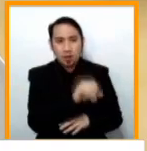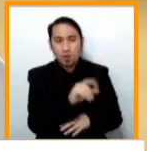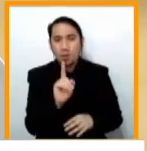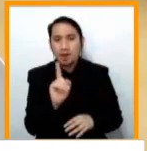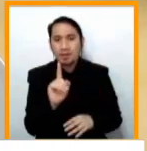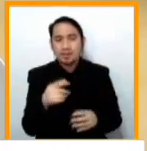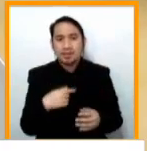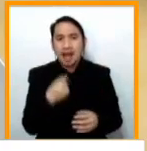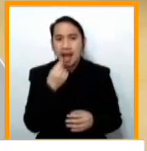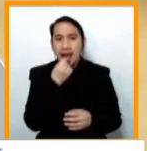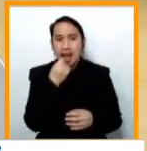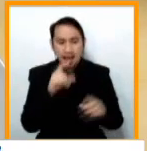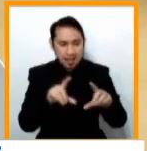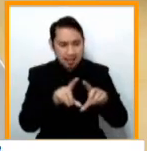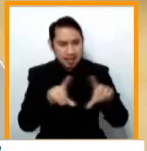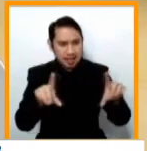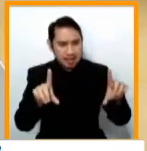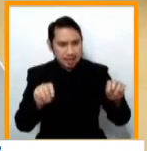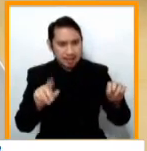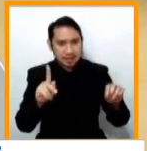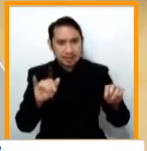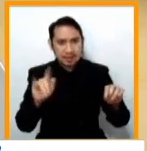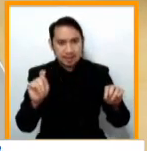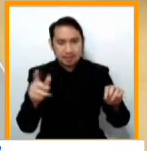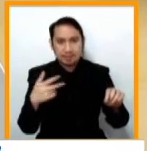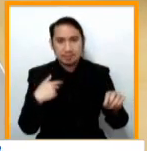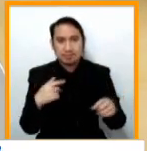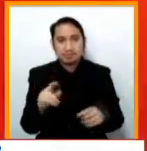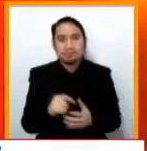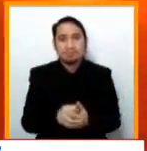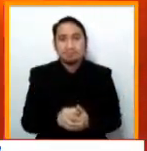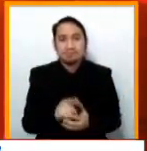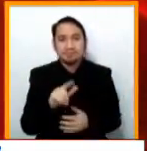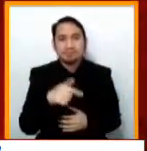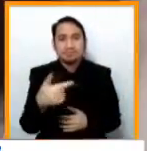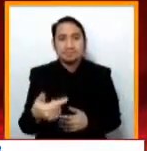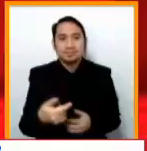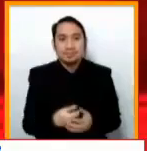test kits. May unang balita si John Consulta.